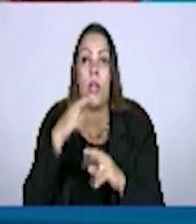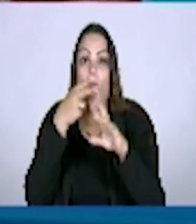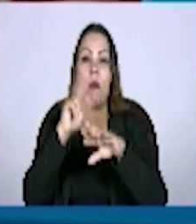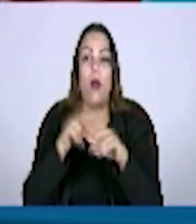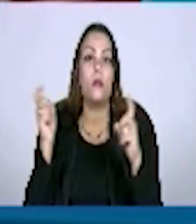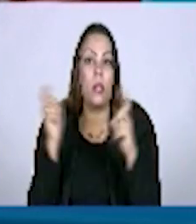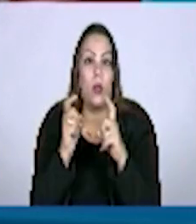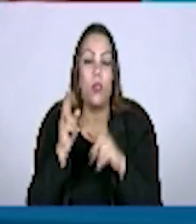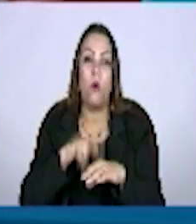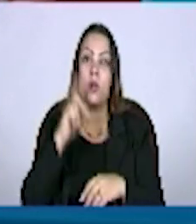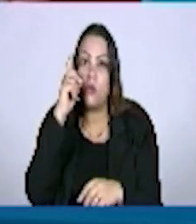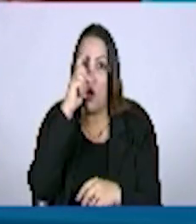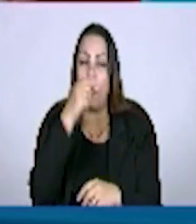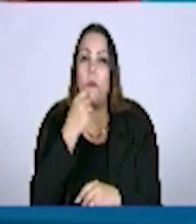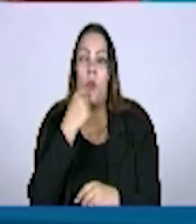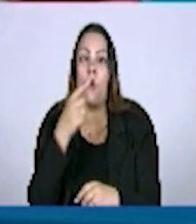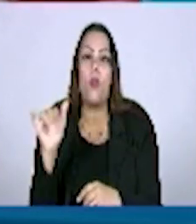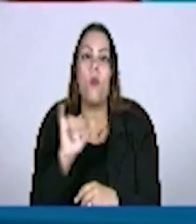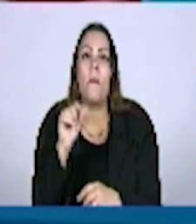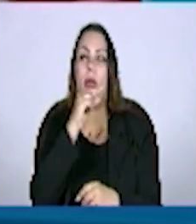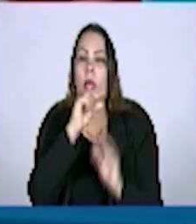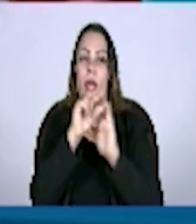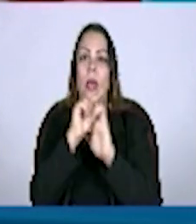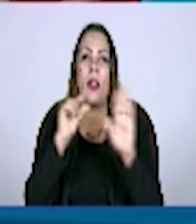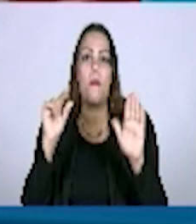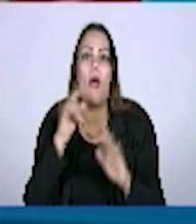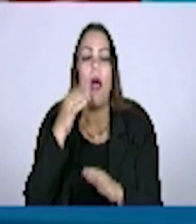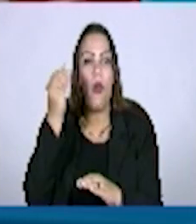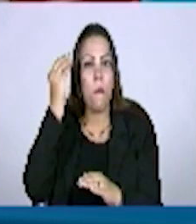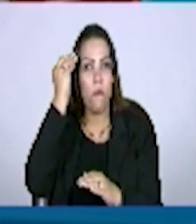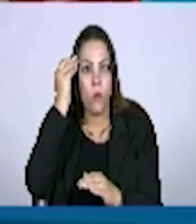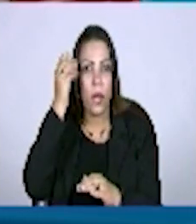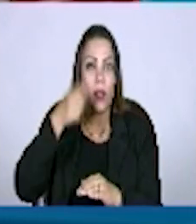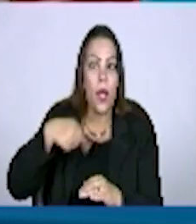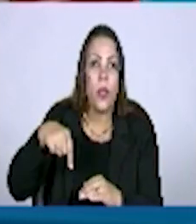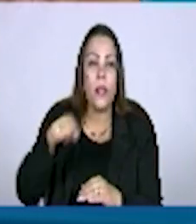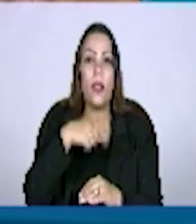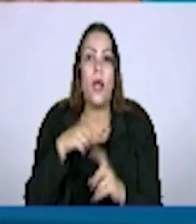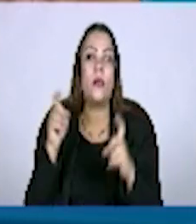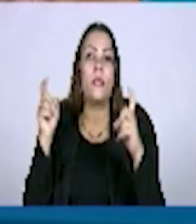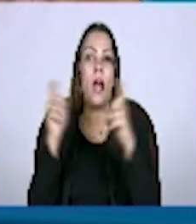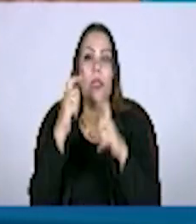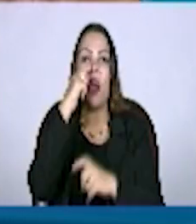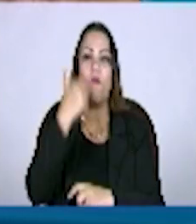التحديات والصعوبات اشار الى عباره مدركين اننا نتحدى